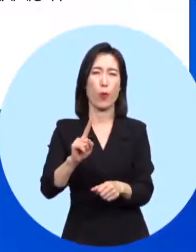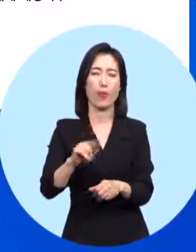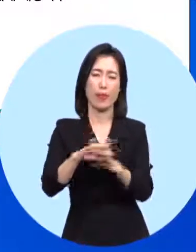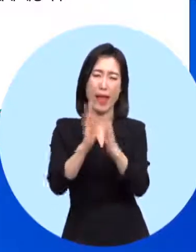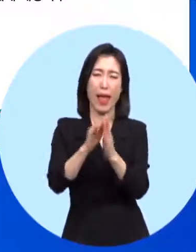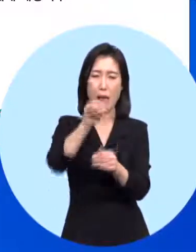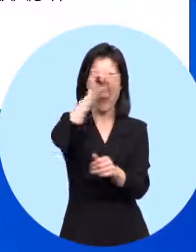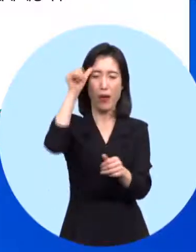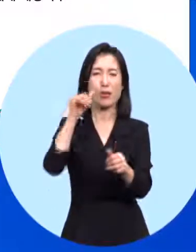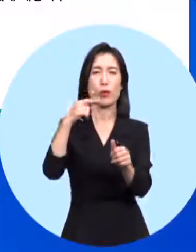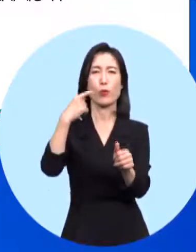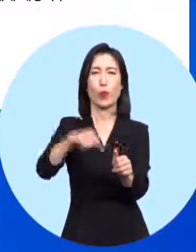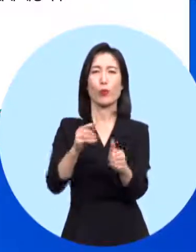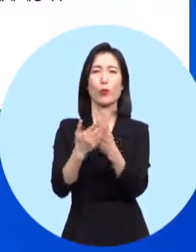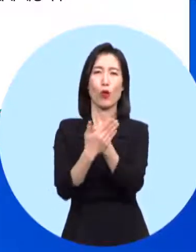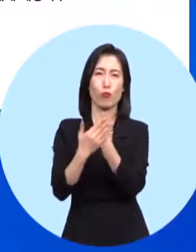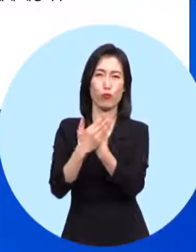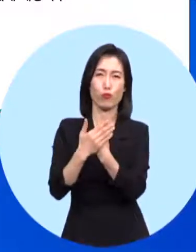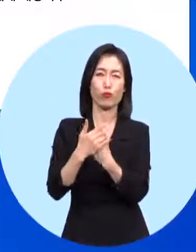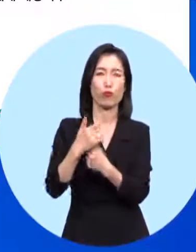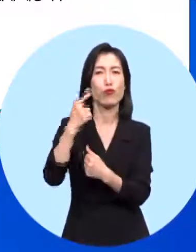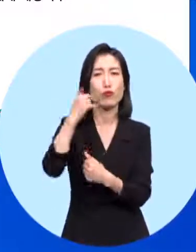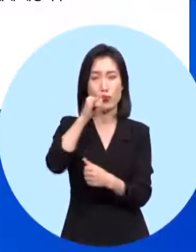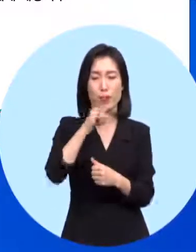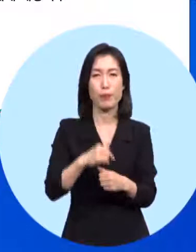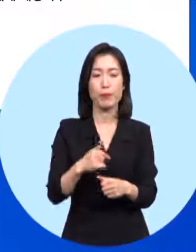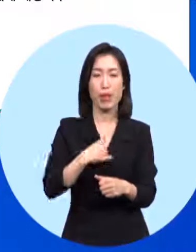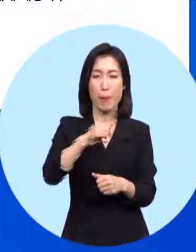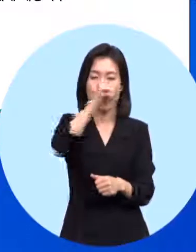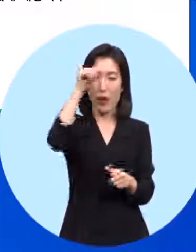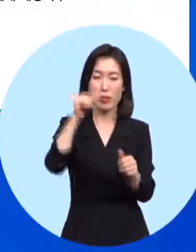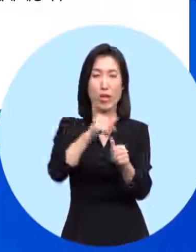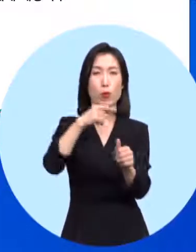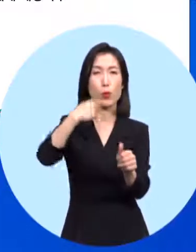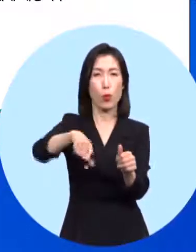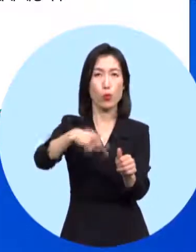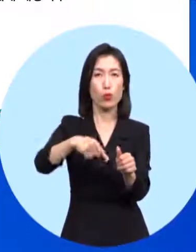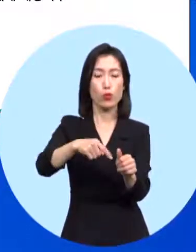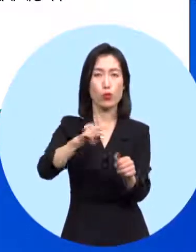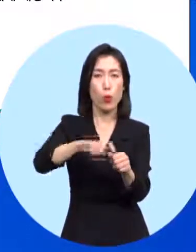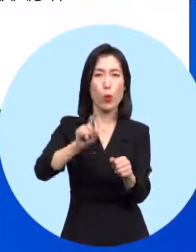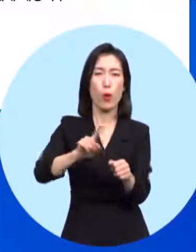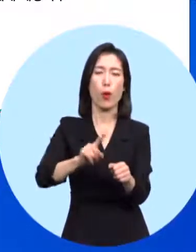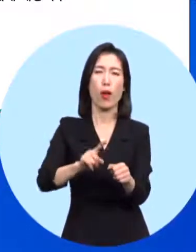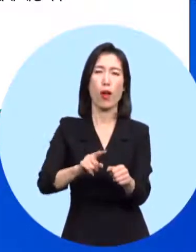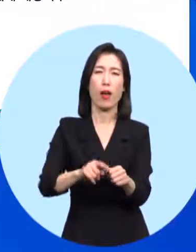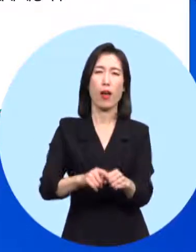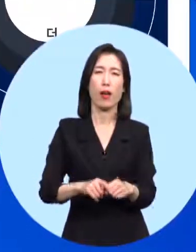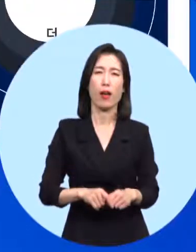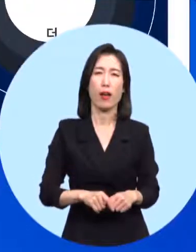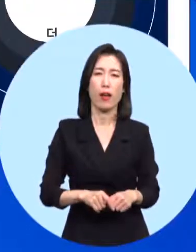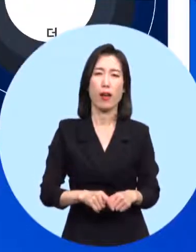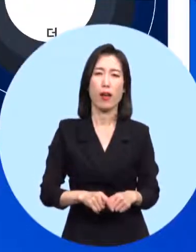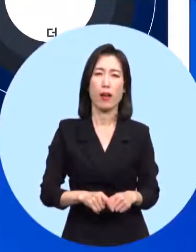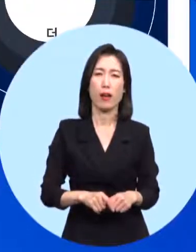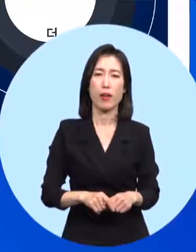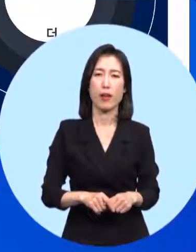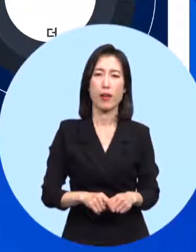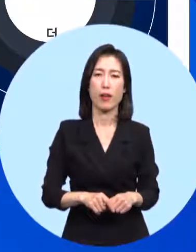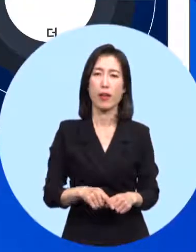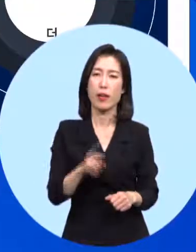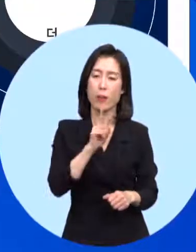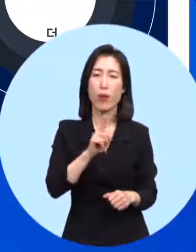평생교육이 자리 잡고 있습니다. 저희는 저희의 평생교육의 핵심은 환원형 선순환 평생학습입니다.